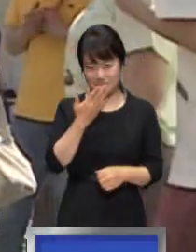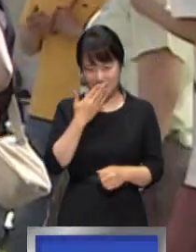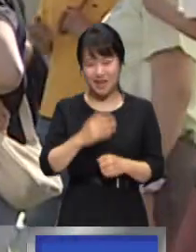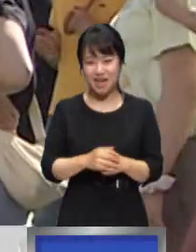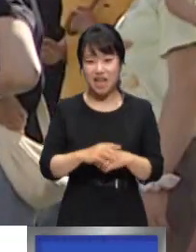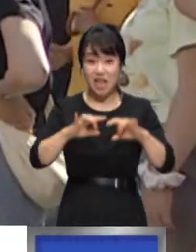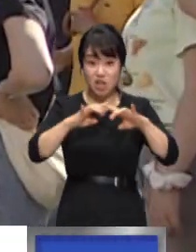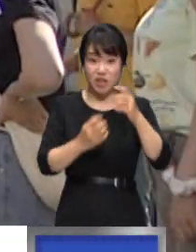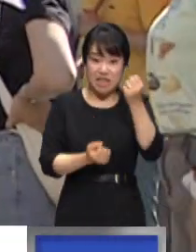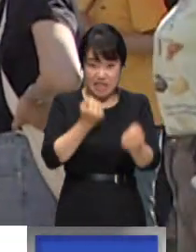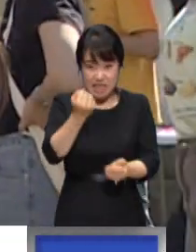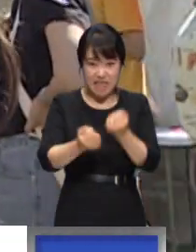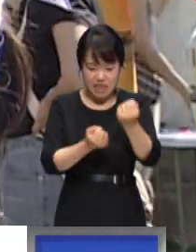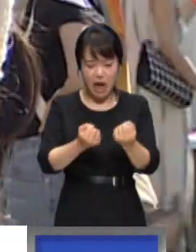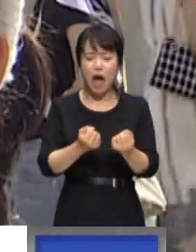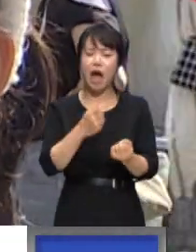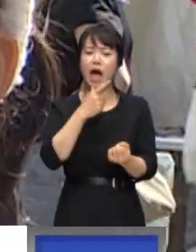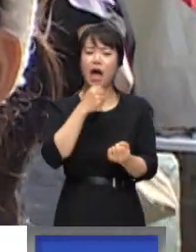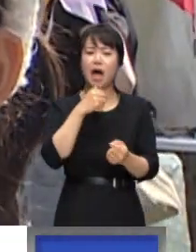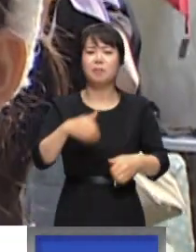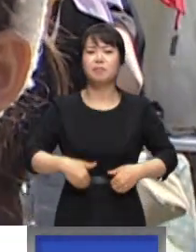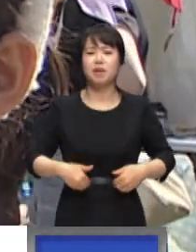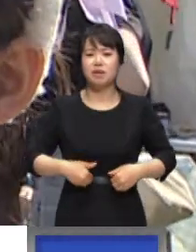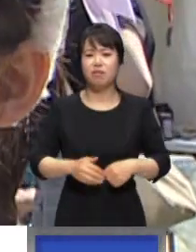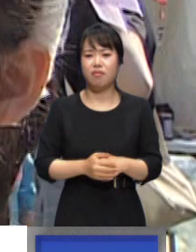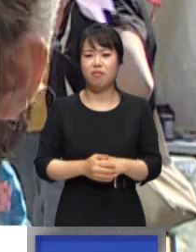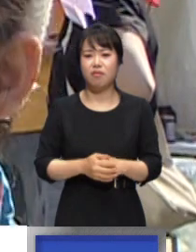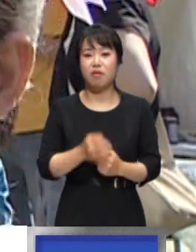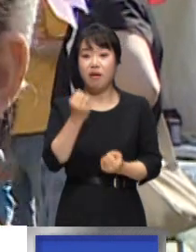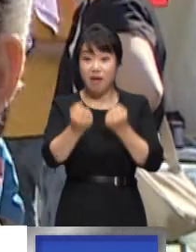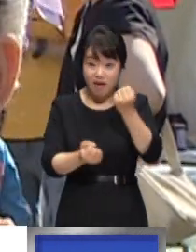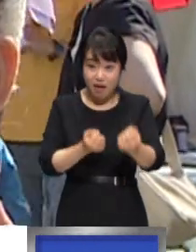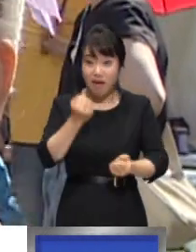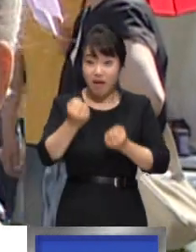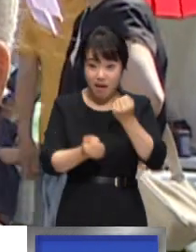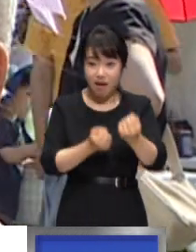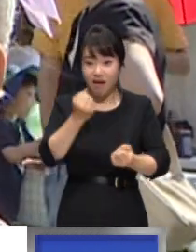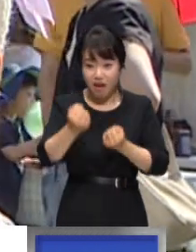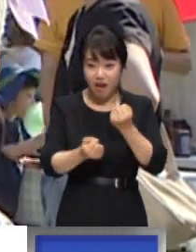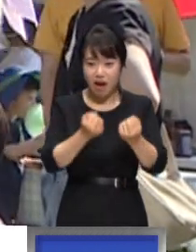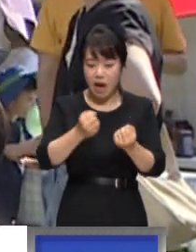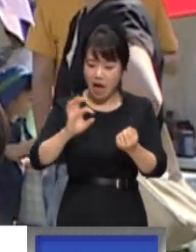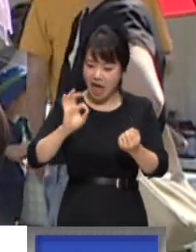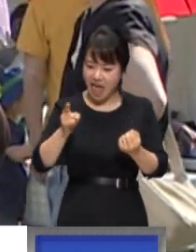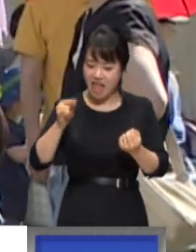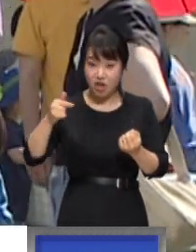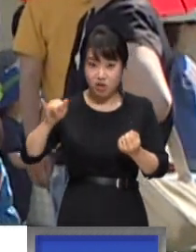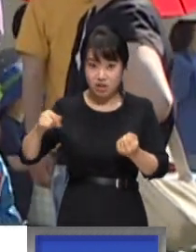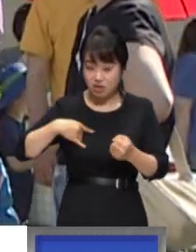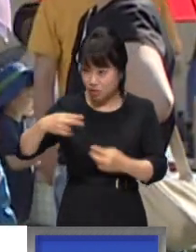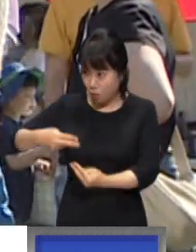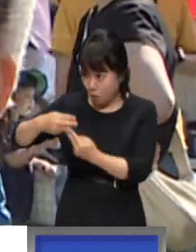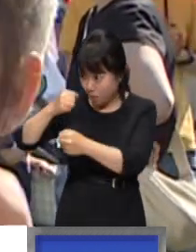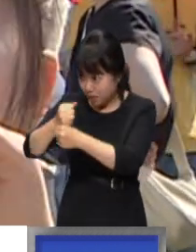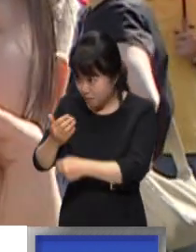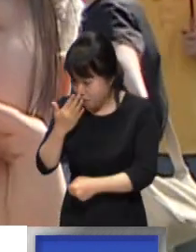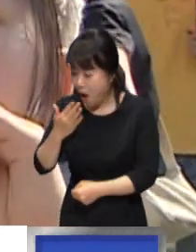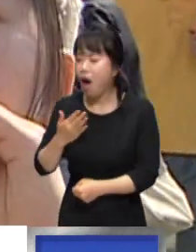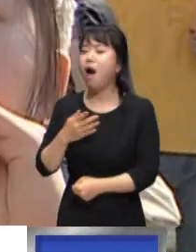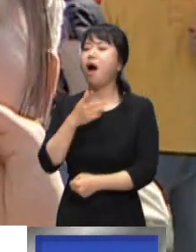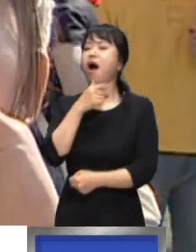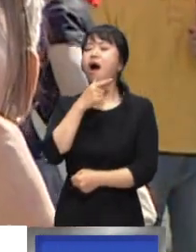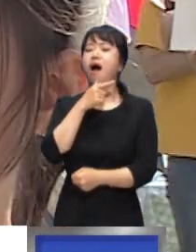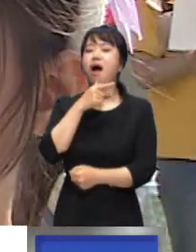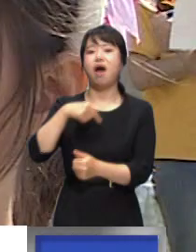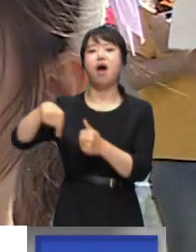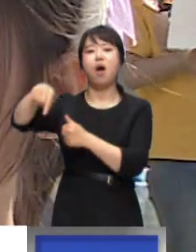전기를 새로 사용을 해야 되는데 이걸 하면은 몸에서 나는 에너지를 하니까 조금 환경을